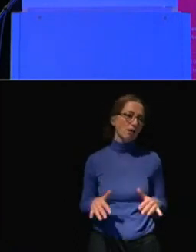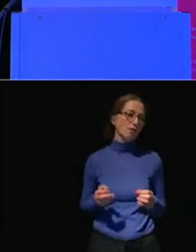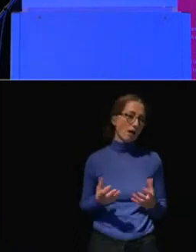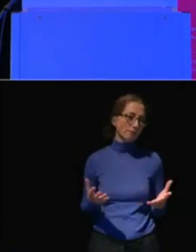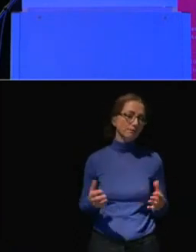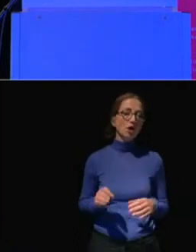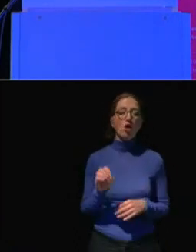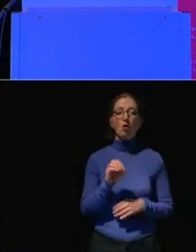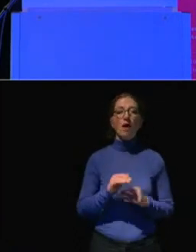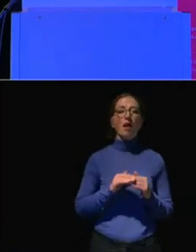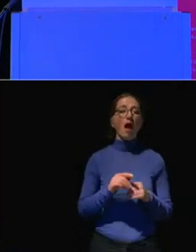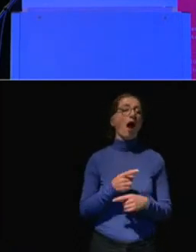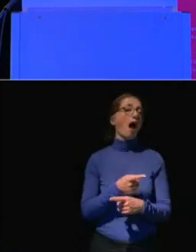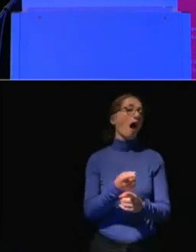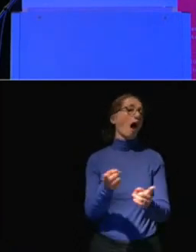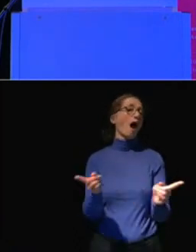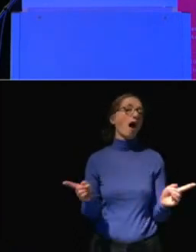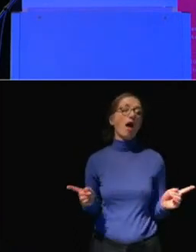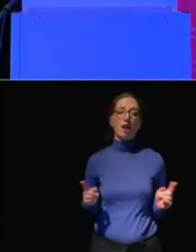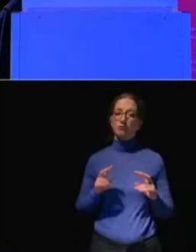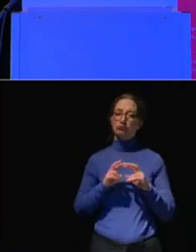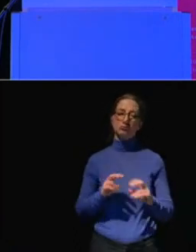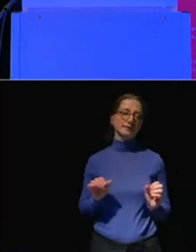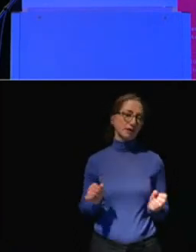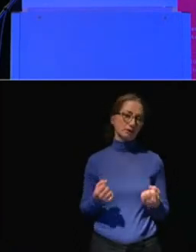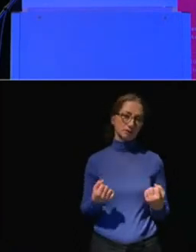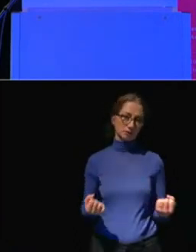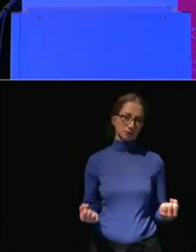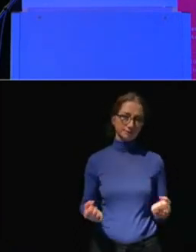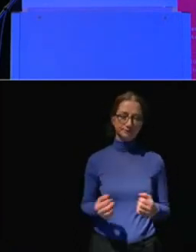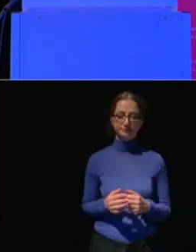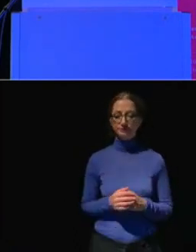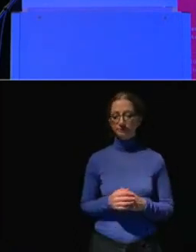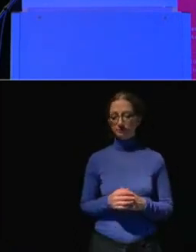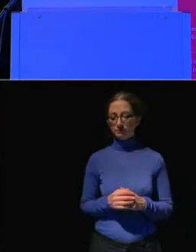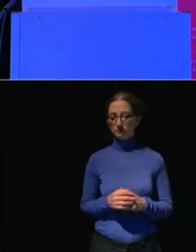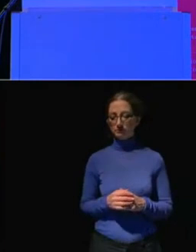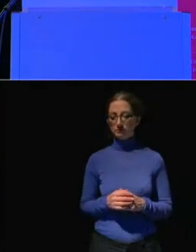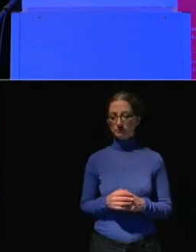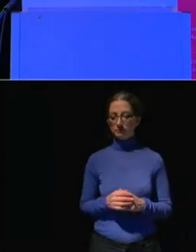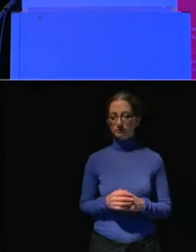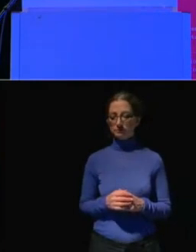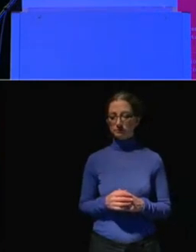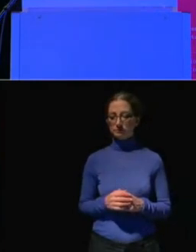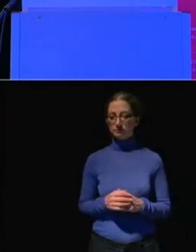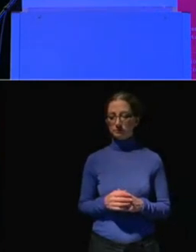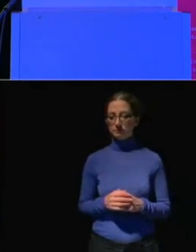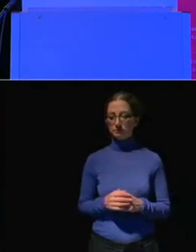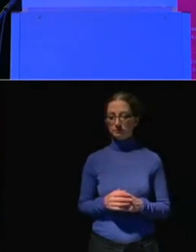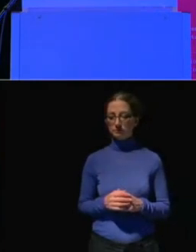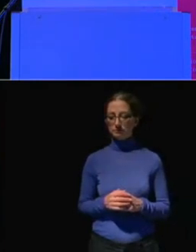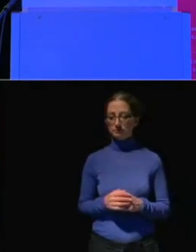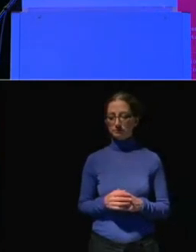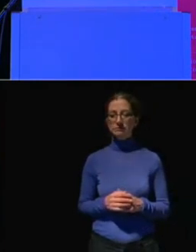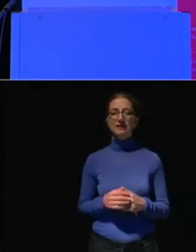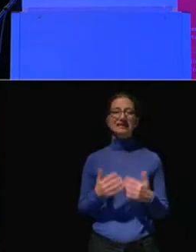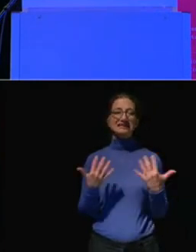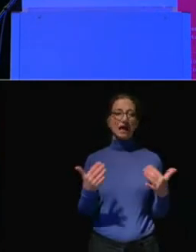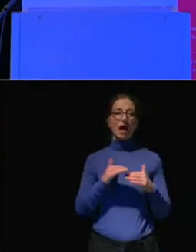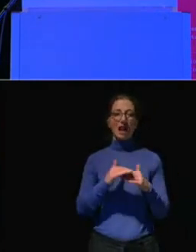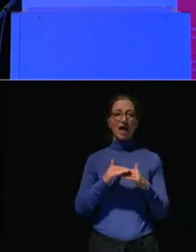möglich, alle europäischen Länder zu untersuchen. Und aus einem ursprünglichen Pool von 10 Ländern haben wir dann